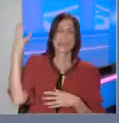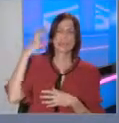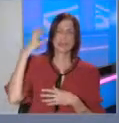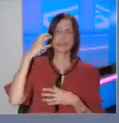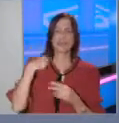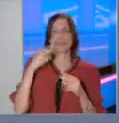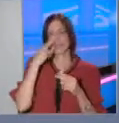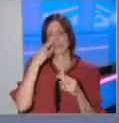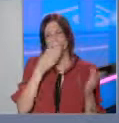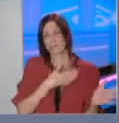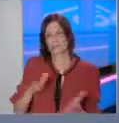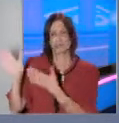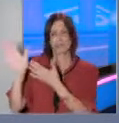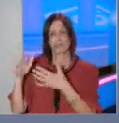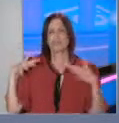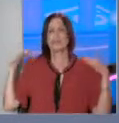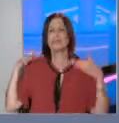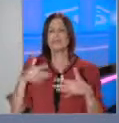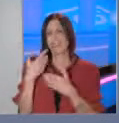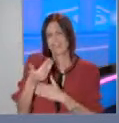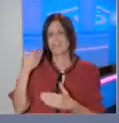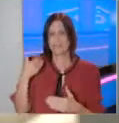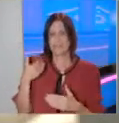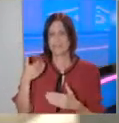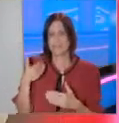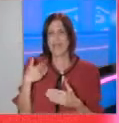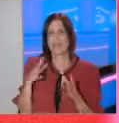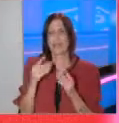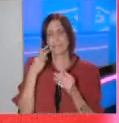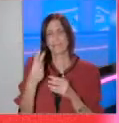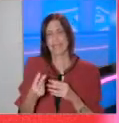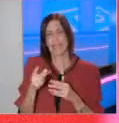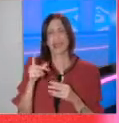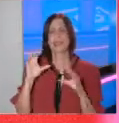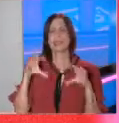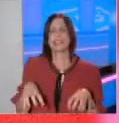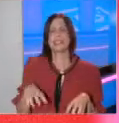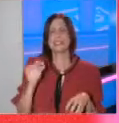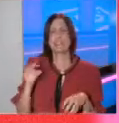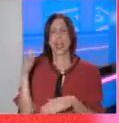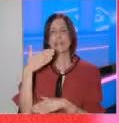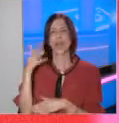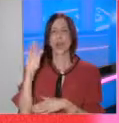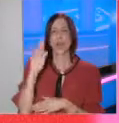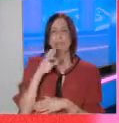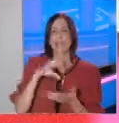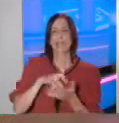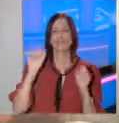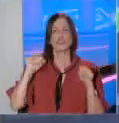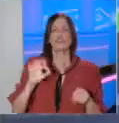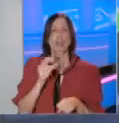הניסיון לפנות התקהלות שם. עוד קודם לכן, ביקר היום נשיא המדינה רובי ריבלין במרכז השליטה של המשטרה,